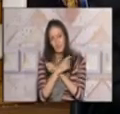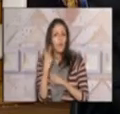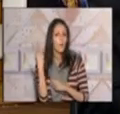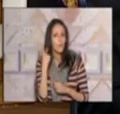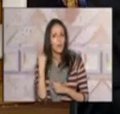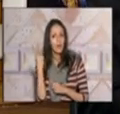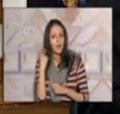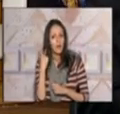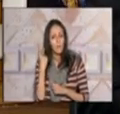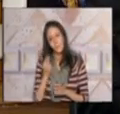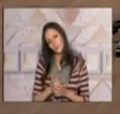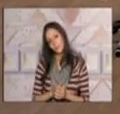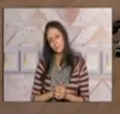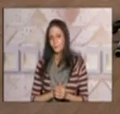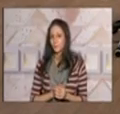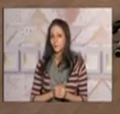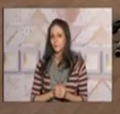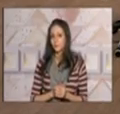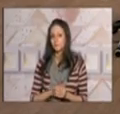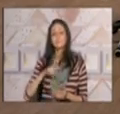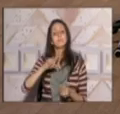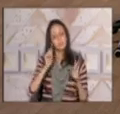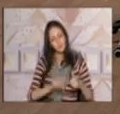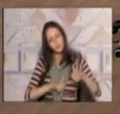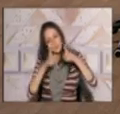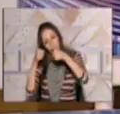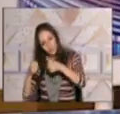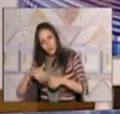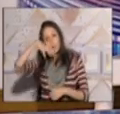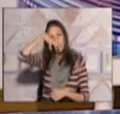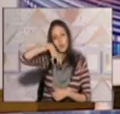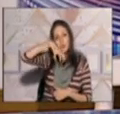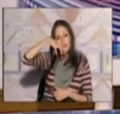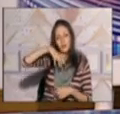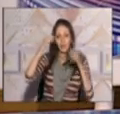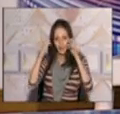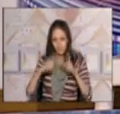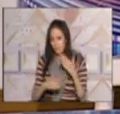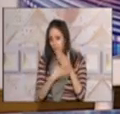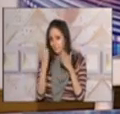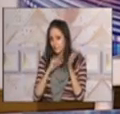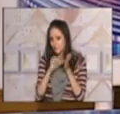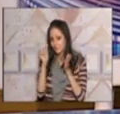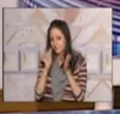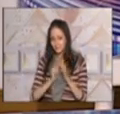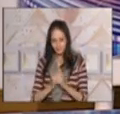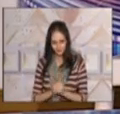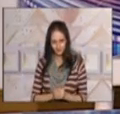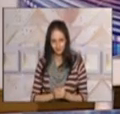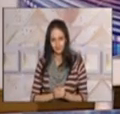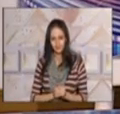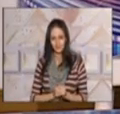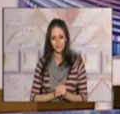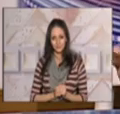والرقمنة وما إلى ذلك، متابع الانتقال للعاصمة الإدارية الجديدة وكل ده، بس كل الحاجات دي لازم تتضافر عشان يبقى فعلاً لها الأثر